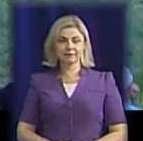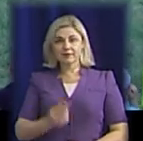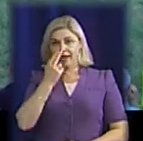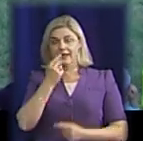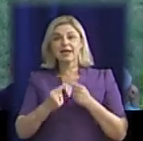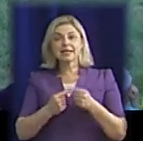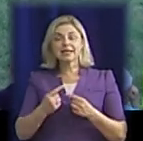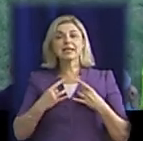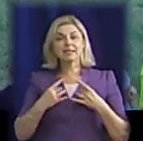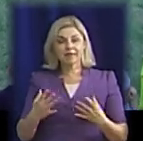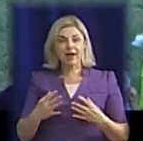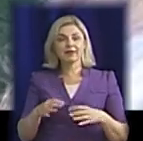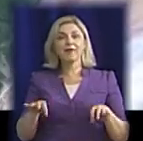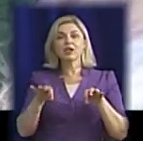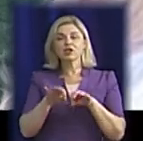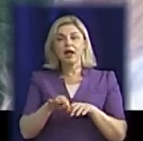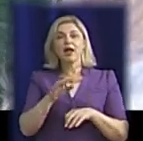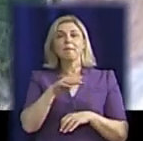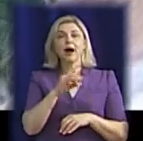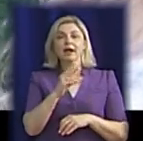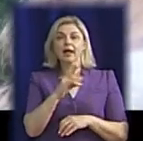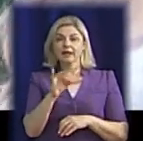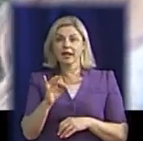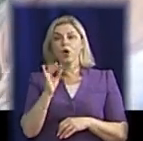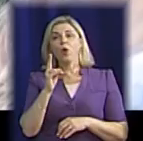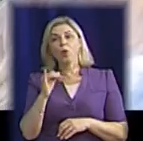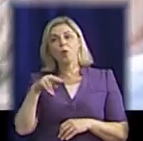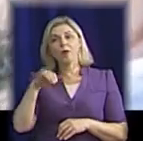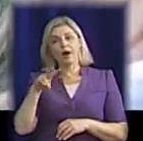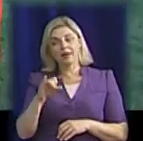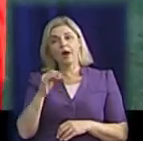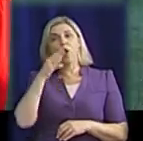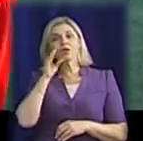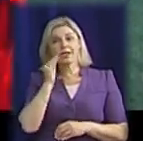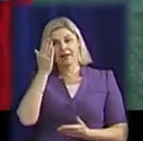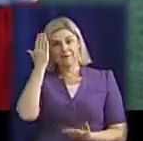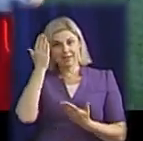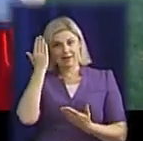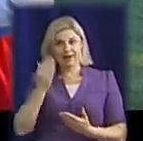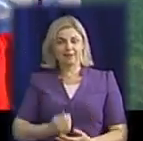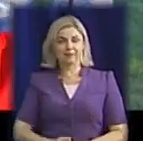Традиція свята – вінчання Марени та Купала, а заразом і козацьке весілля.